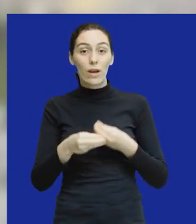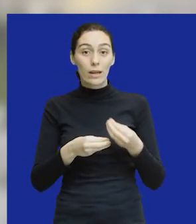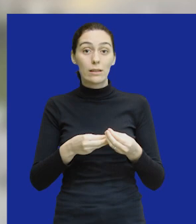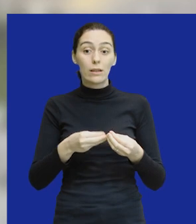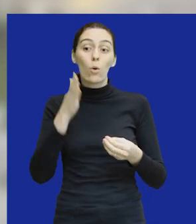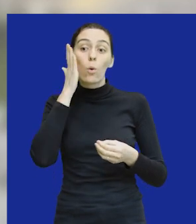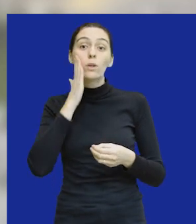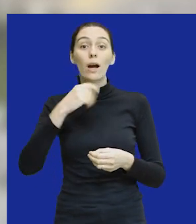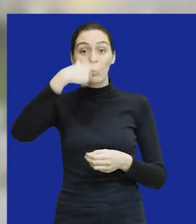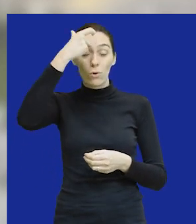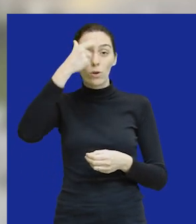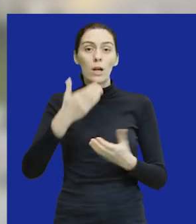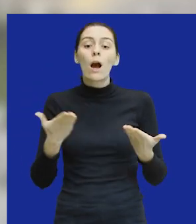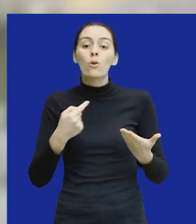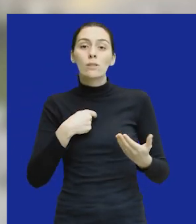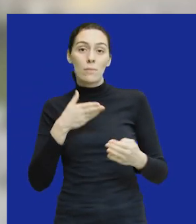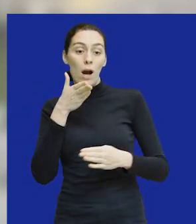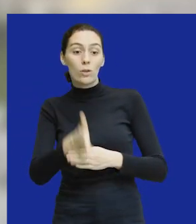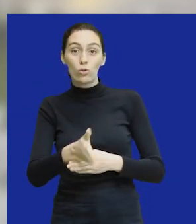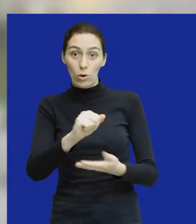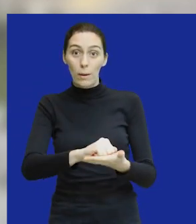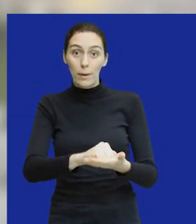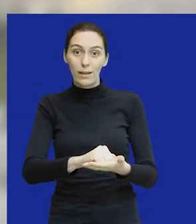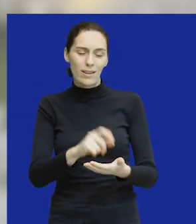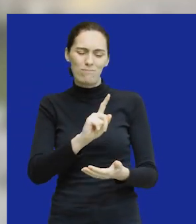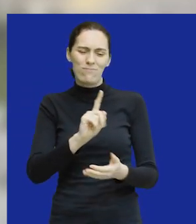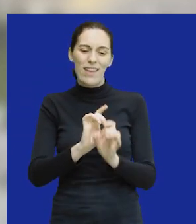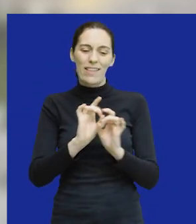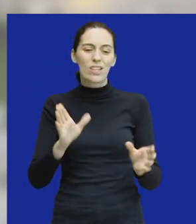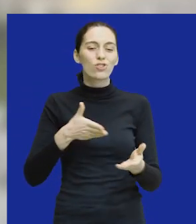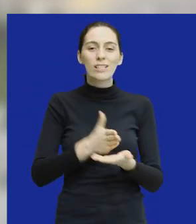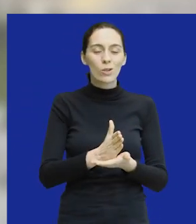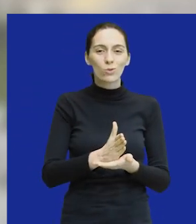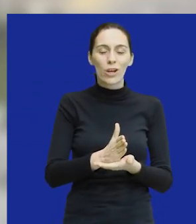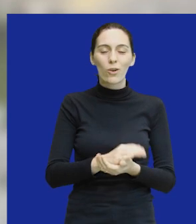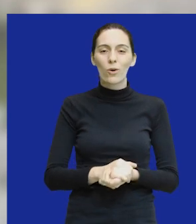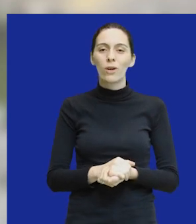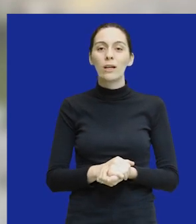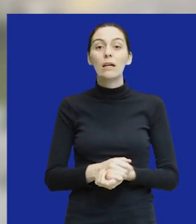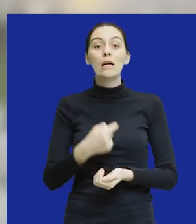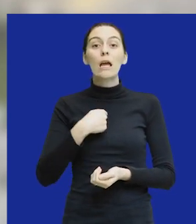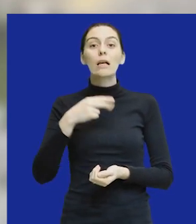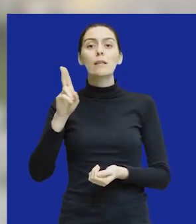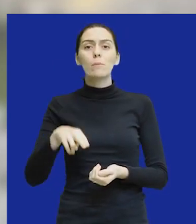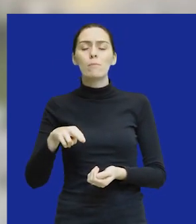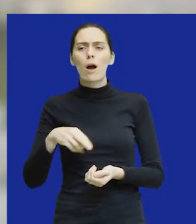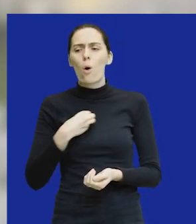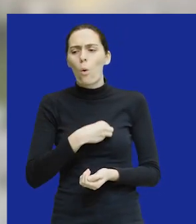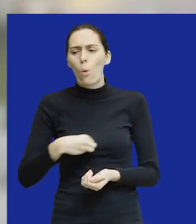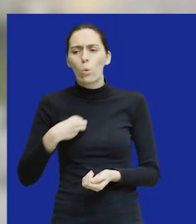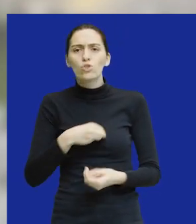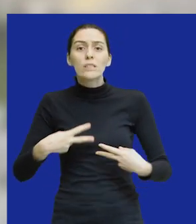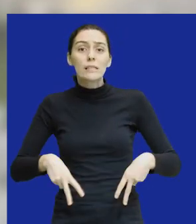Svetoga i u dragom Bogu, jer kako sam ja došao do medija? Nije ništa slučajno u životu, pa tako ni to. Ja sam imao